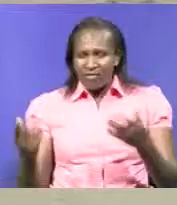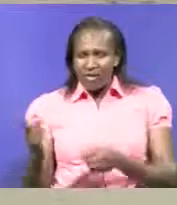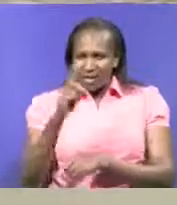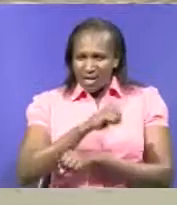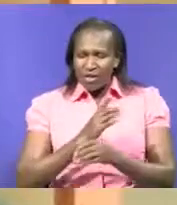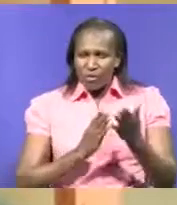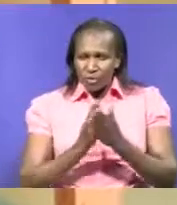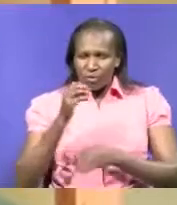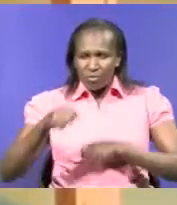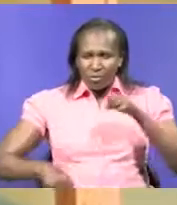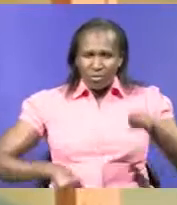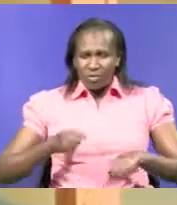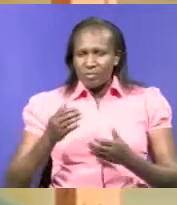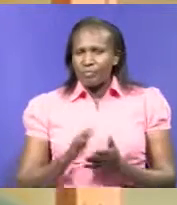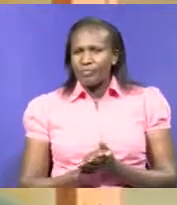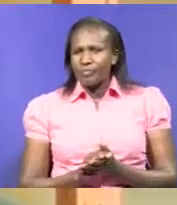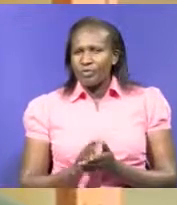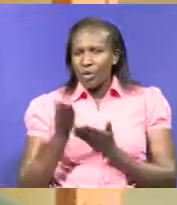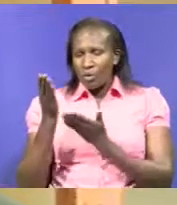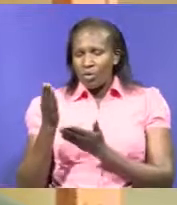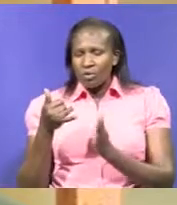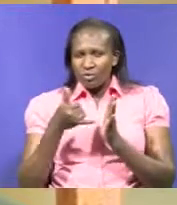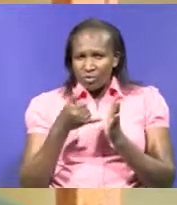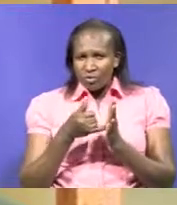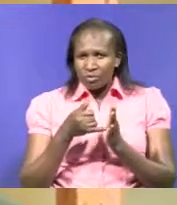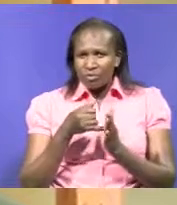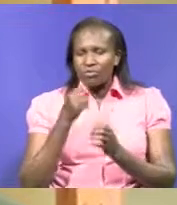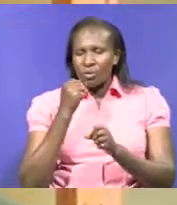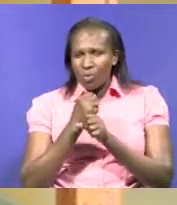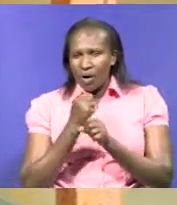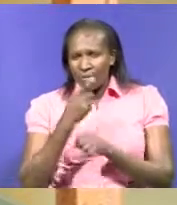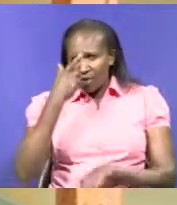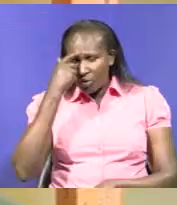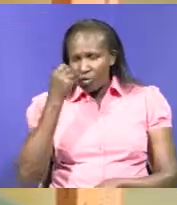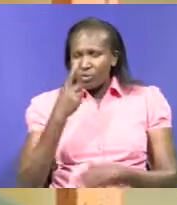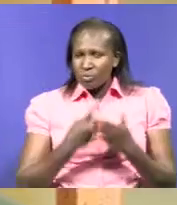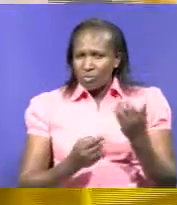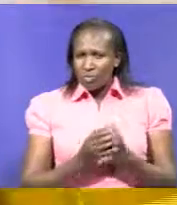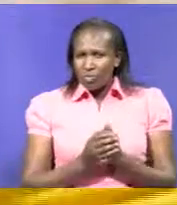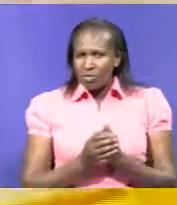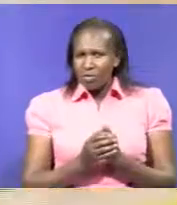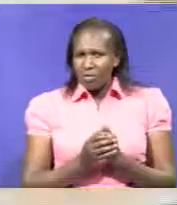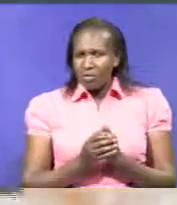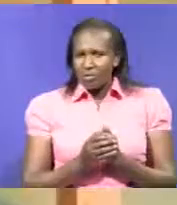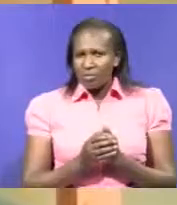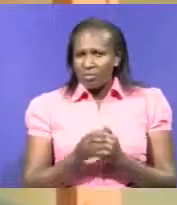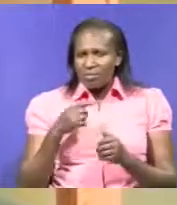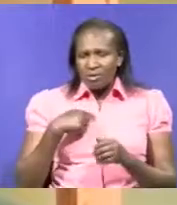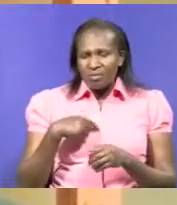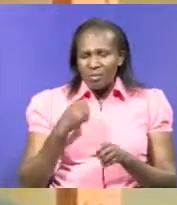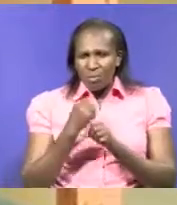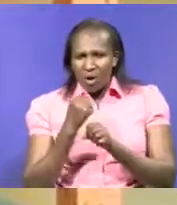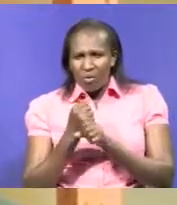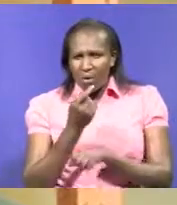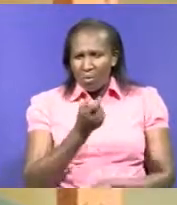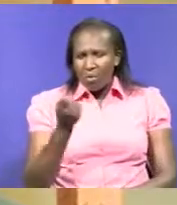kupitia baiskeli hii. Sasa nilijihusisha na hii kazi kwa sababu nililinganisha vibarua zenye nilikuwa